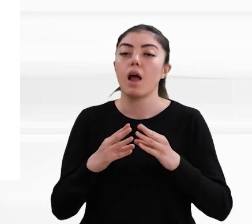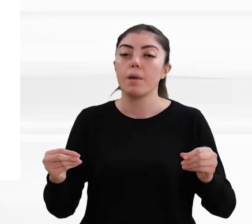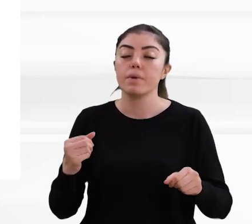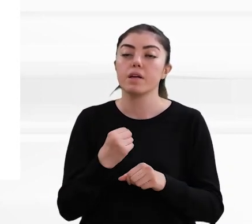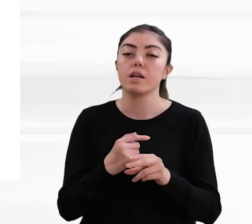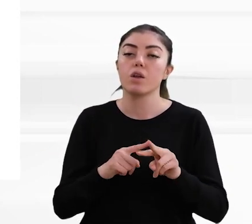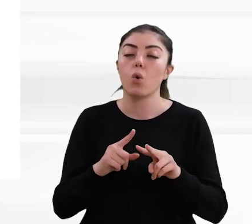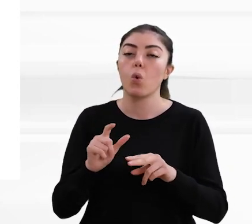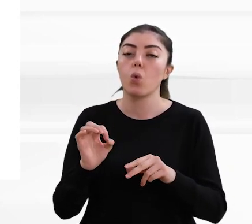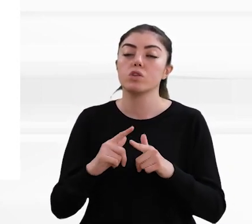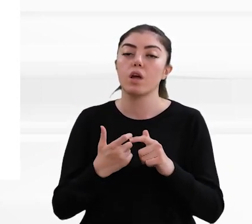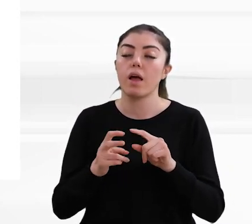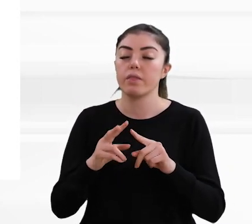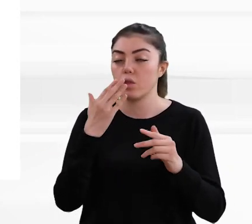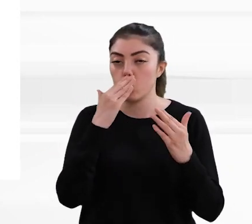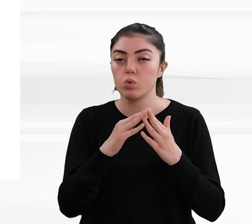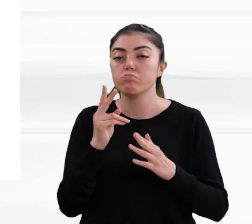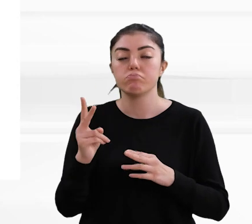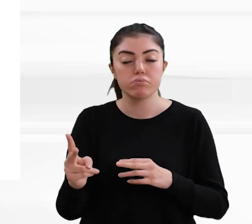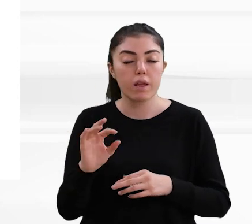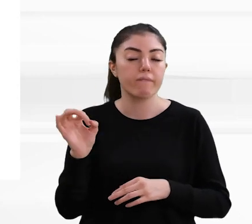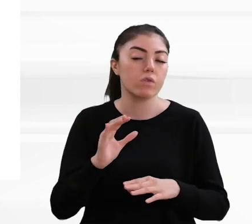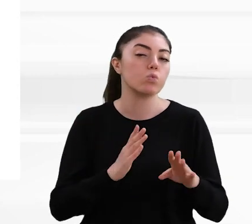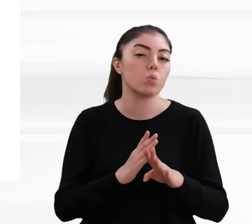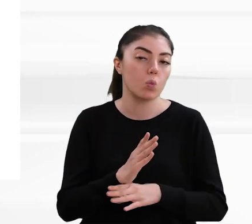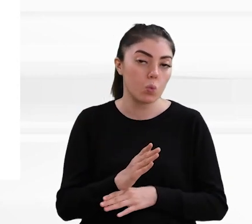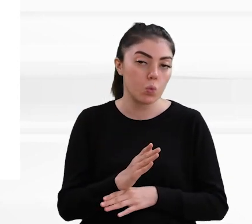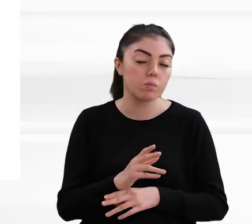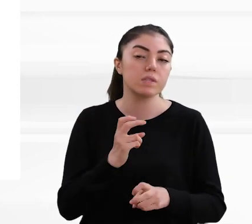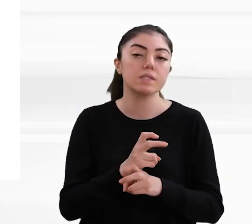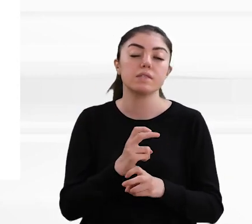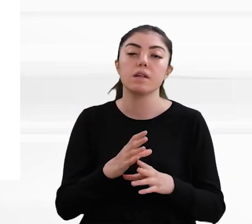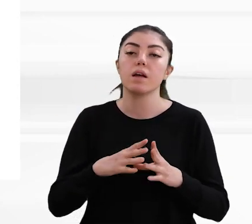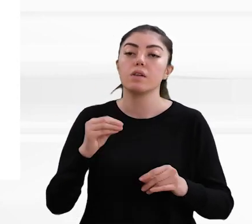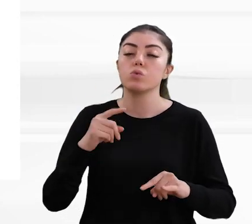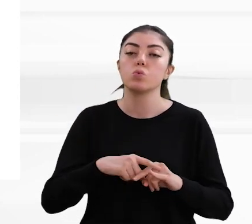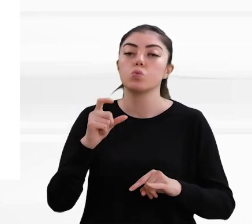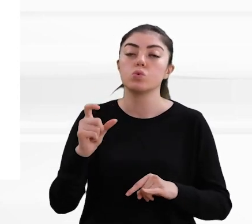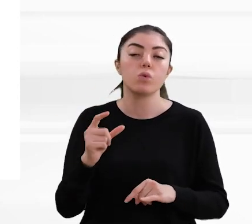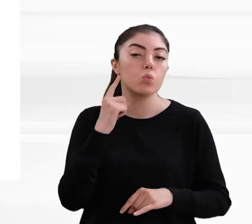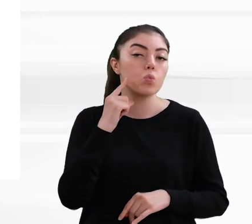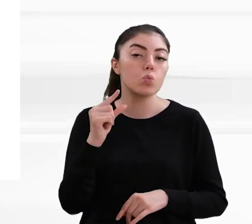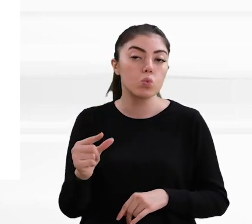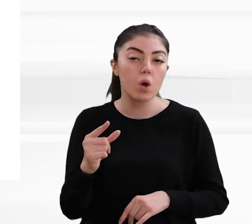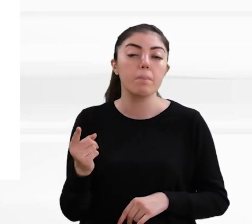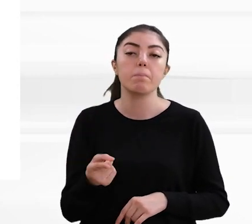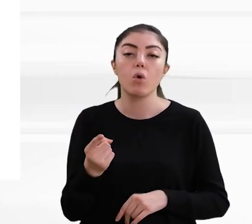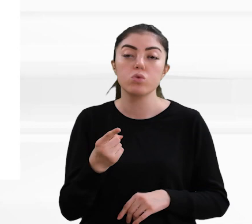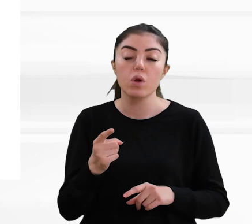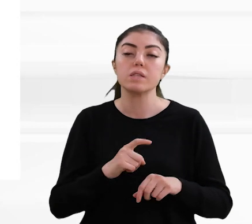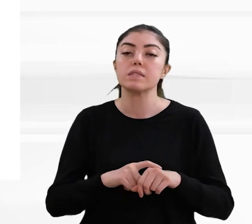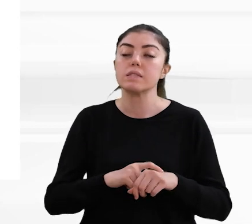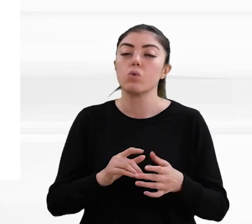kaynağı olarak glikojen kullanabilir Doğrudur glikojen enerji kaynağı olarak kullanılabilir iskelet kası hücrelerinin uyarılması motor